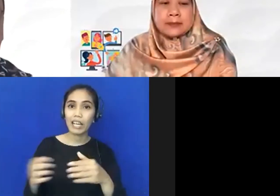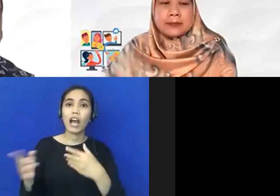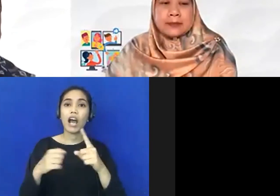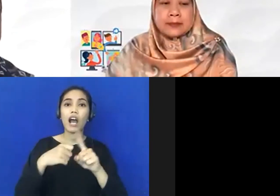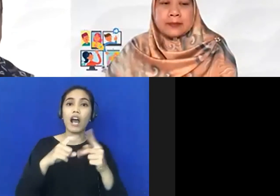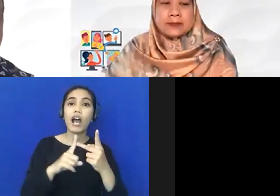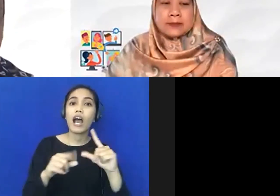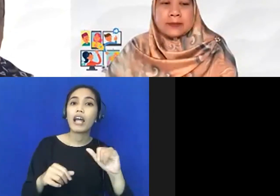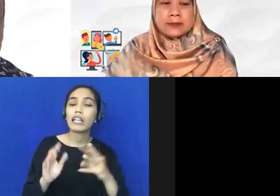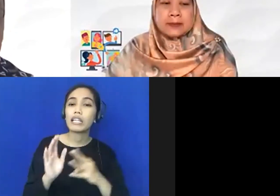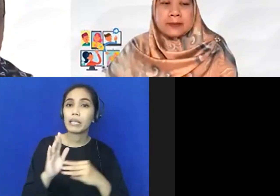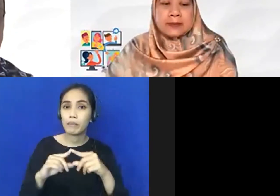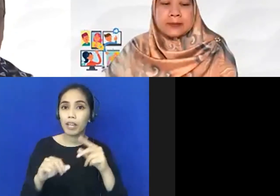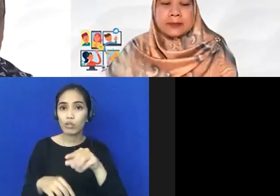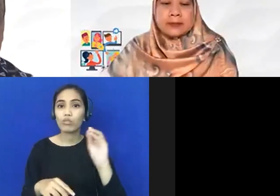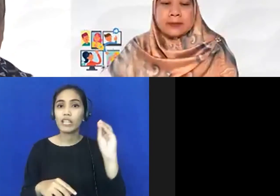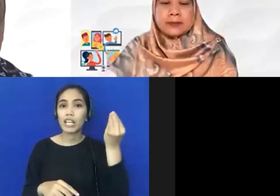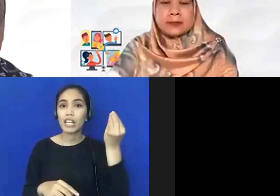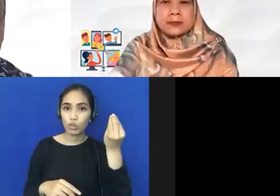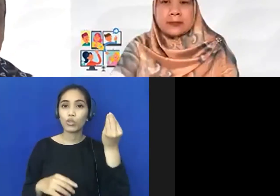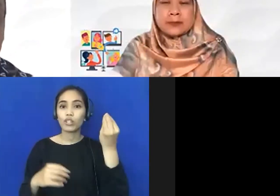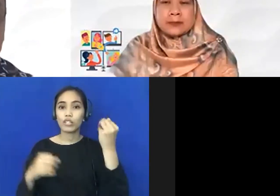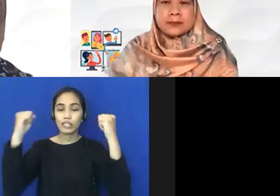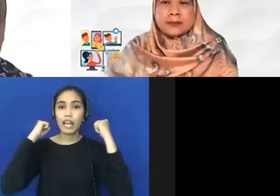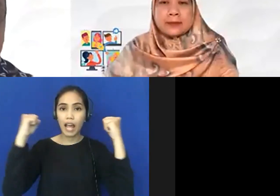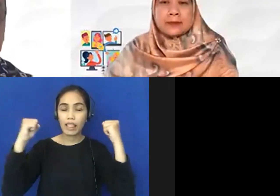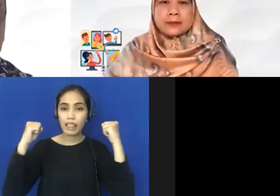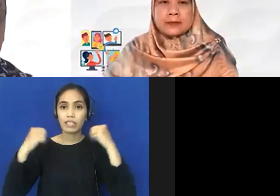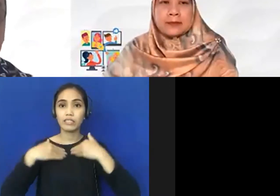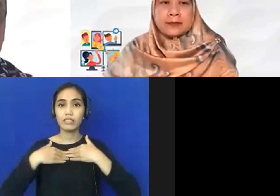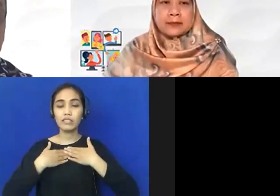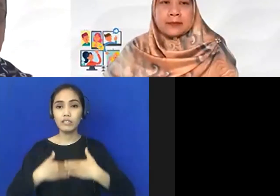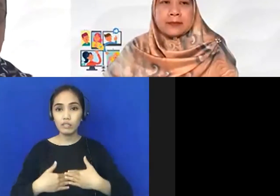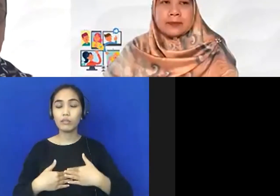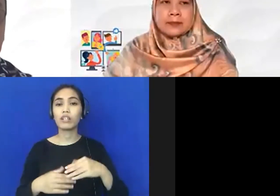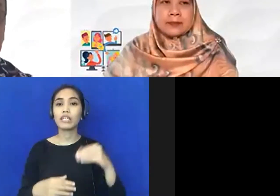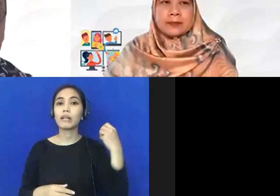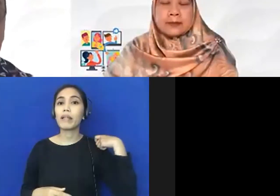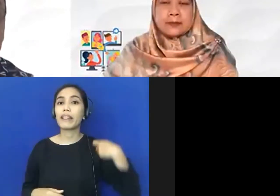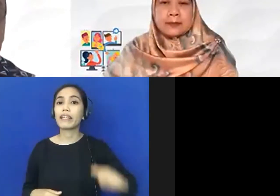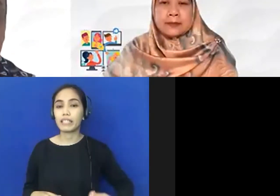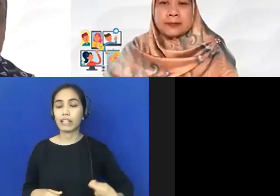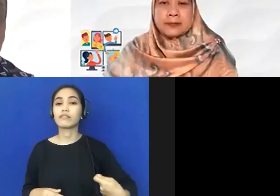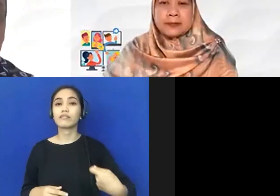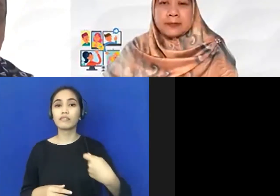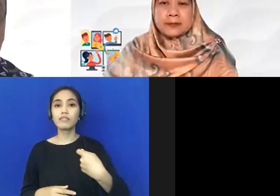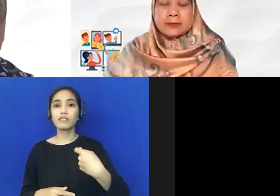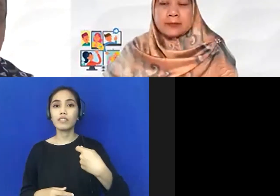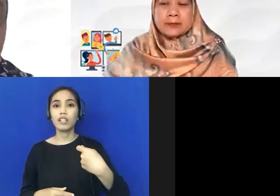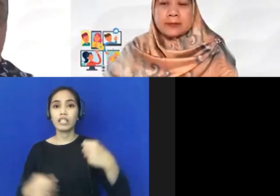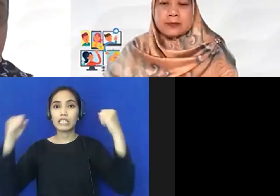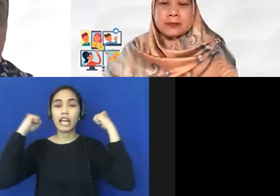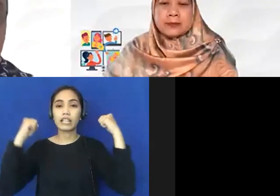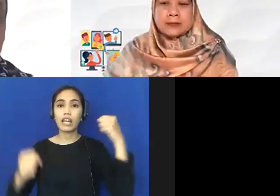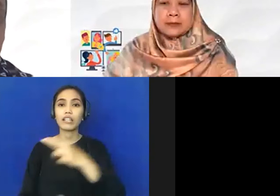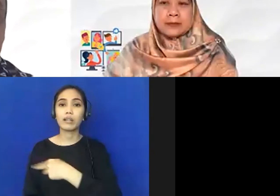adalah Direktur Kesehatan Jiwa dan Nafsa pada Kementerian Kesehatan Republik Indonesia, dan sebelumnya juga